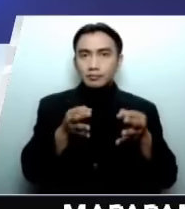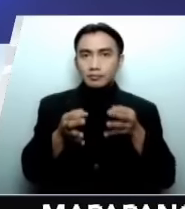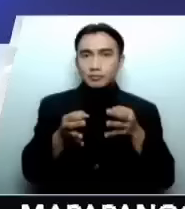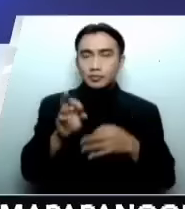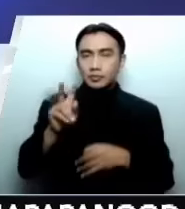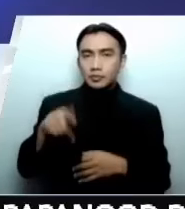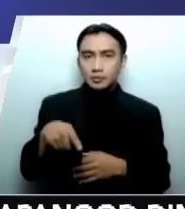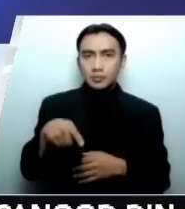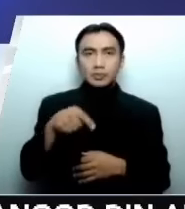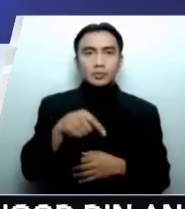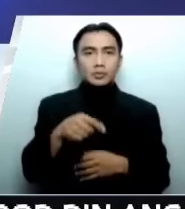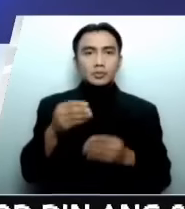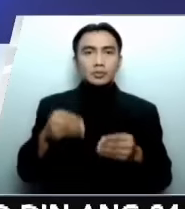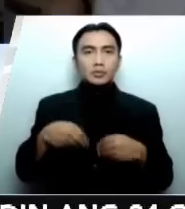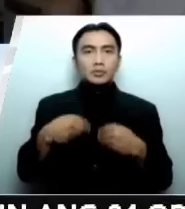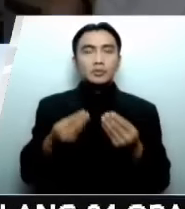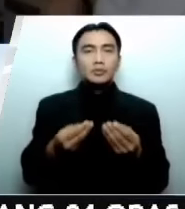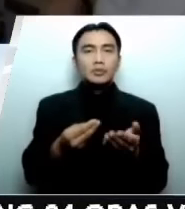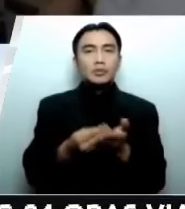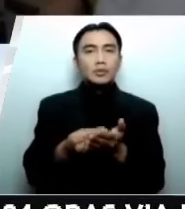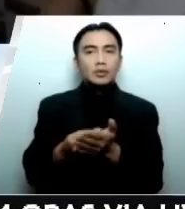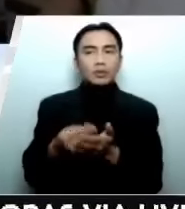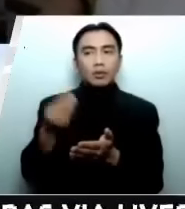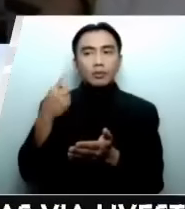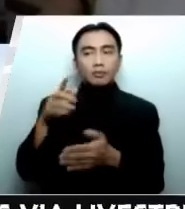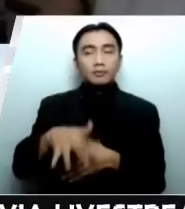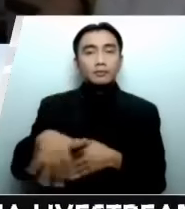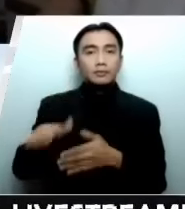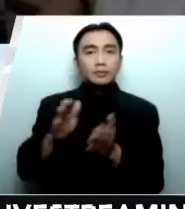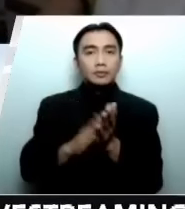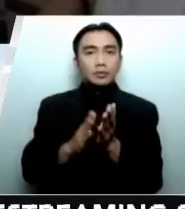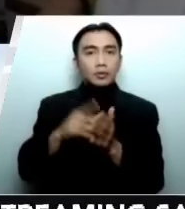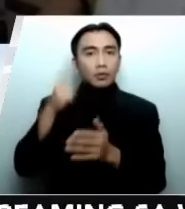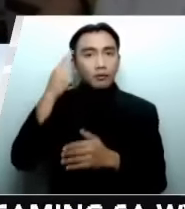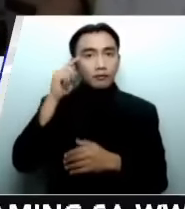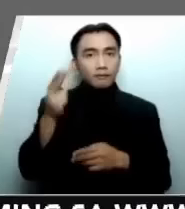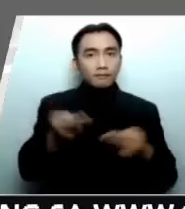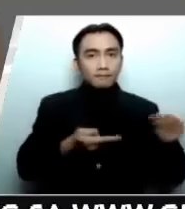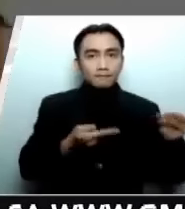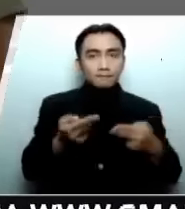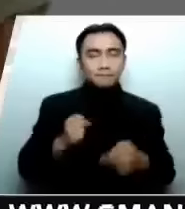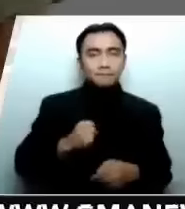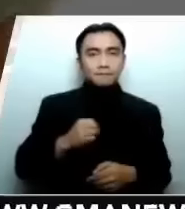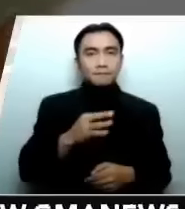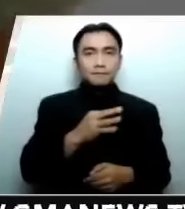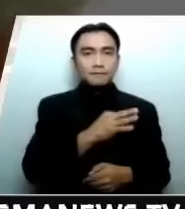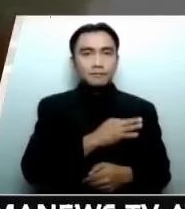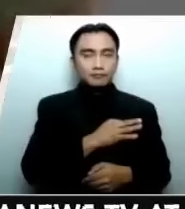ng karagdagang pondo ang mga eskwelahan para sa hiring ng non-teaching personnel.